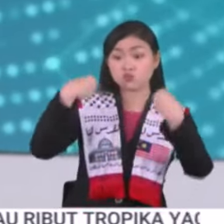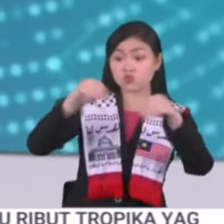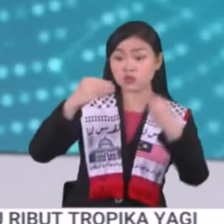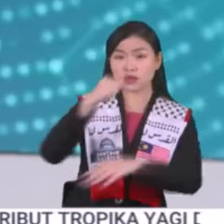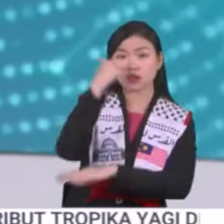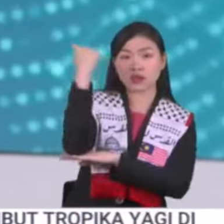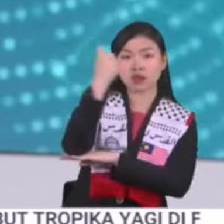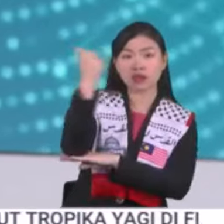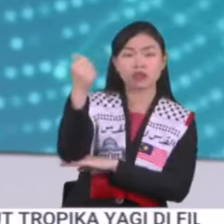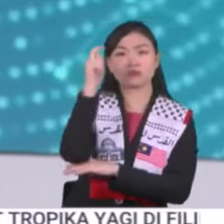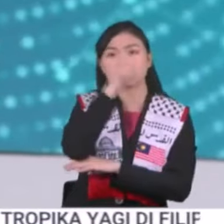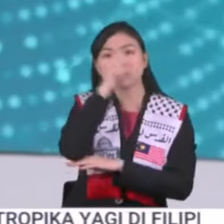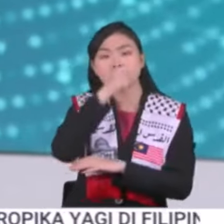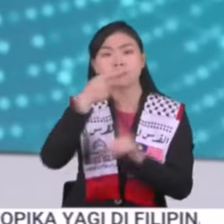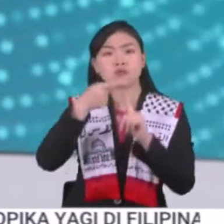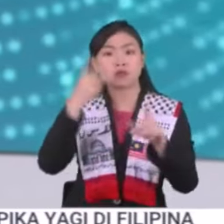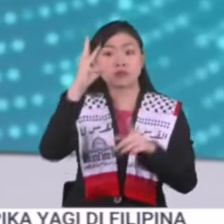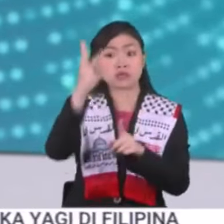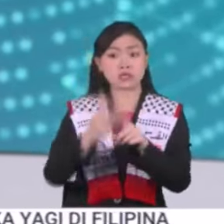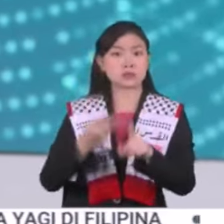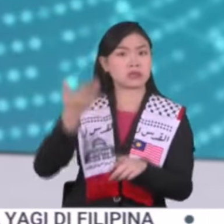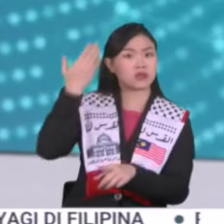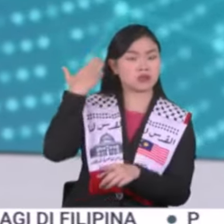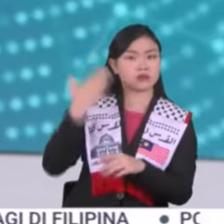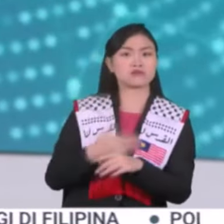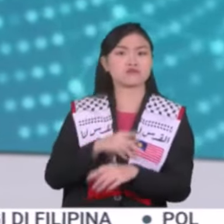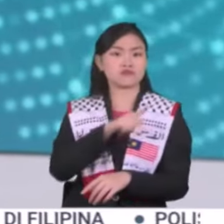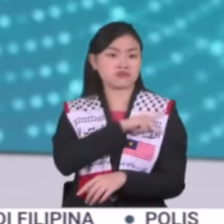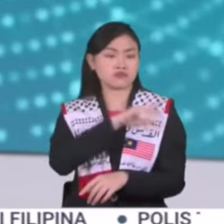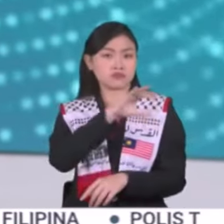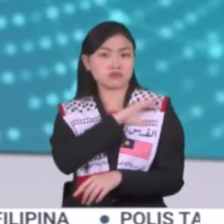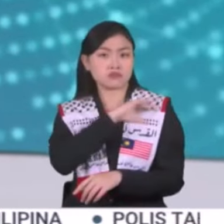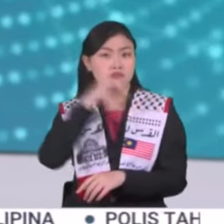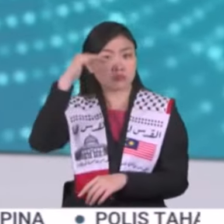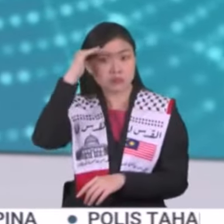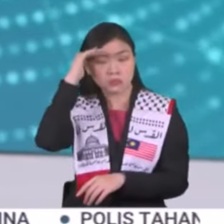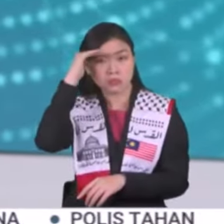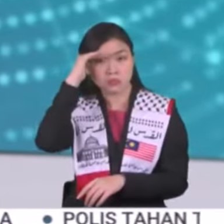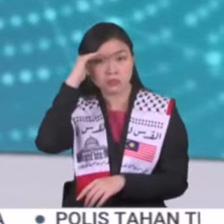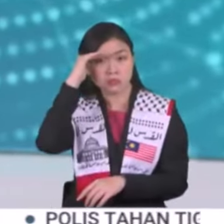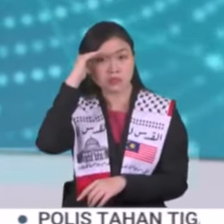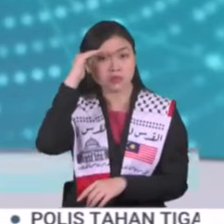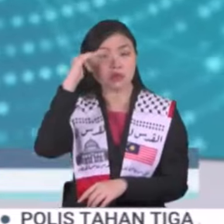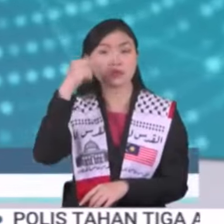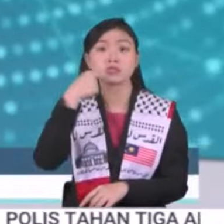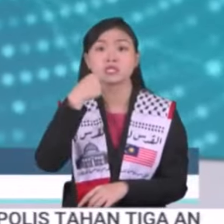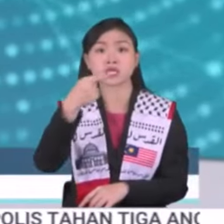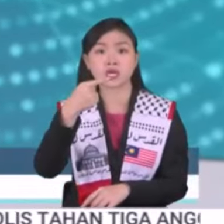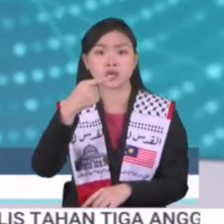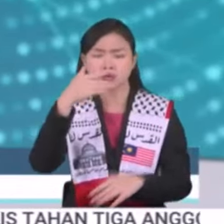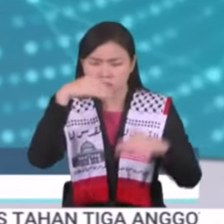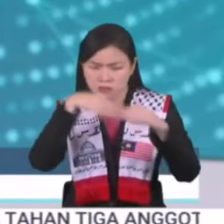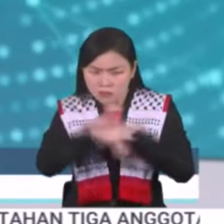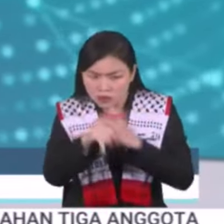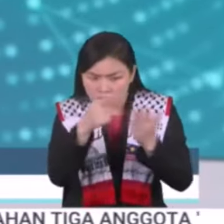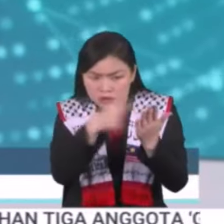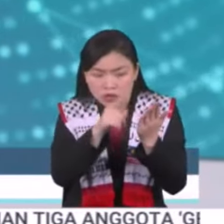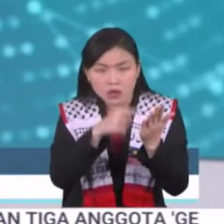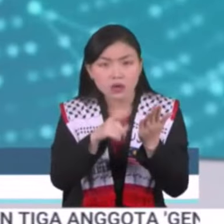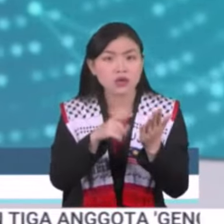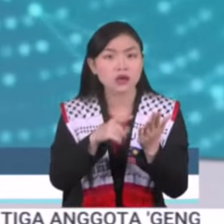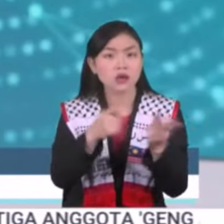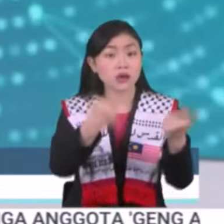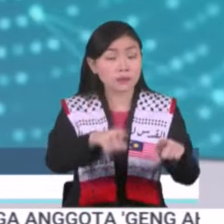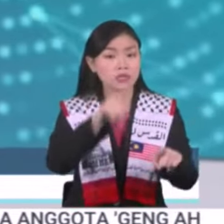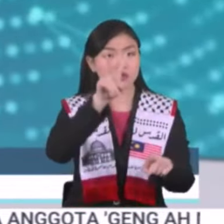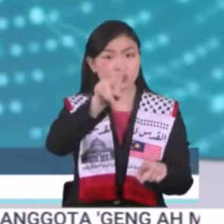menjual arak tiruan sejak 6 bulan lalu. Ketua Polis Daerah Johor Bahru Utara ACP Balvir Singh berkata, serbuan dijalankan